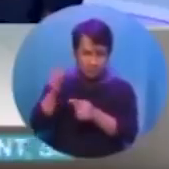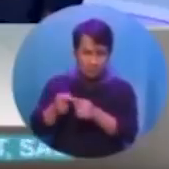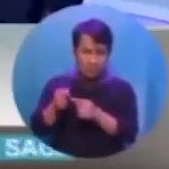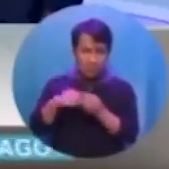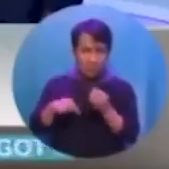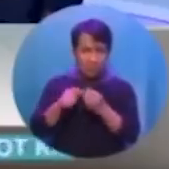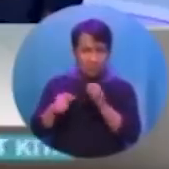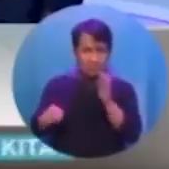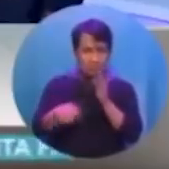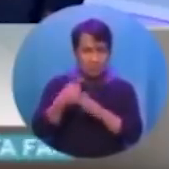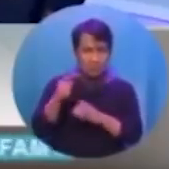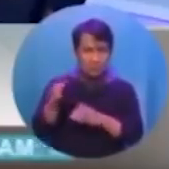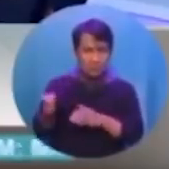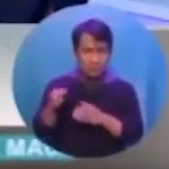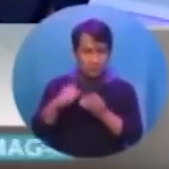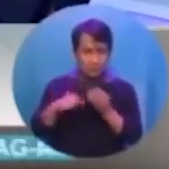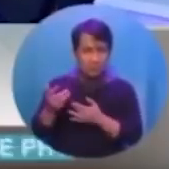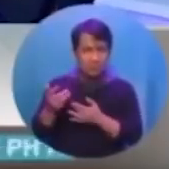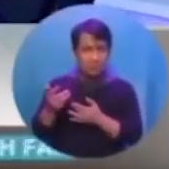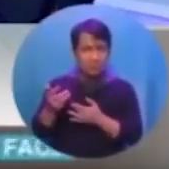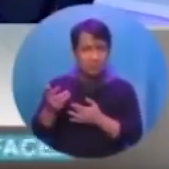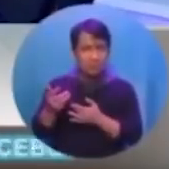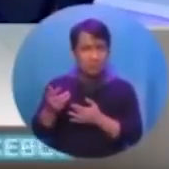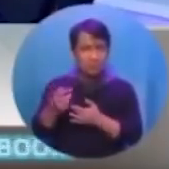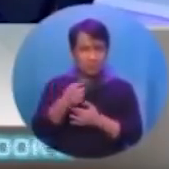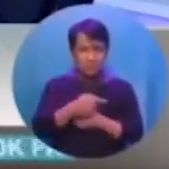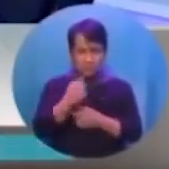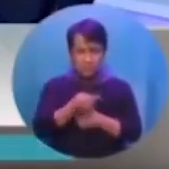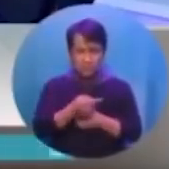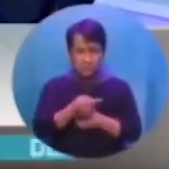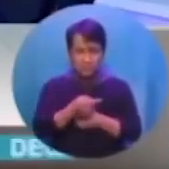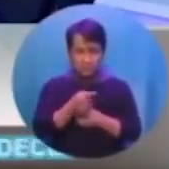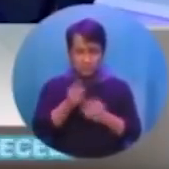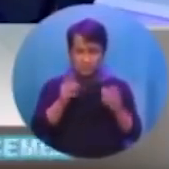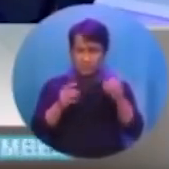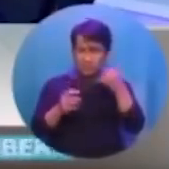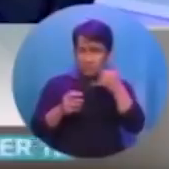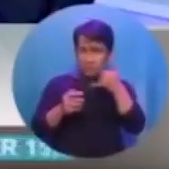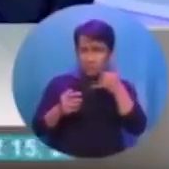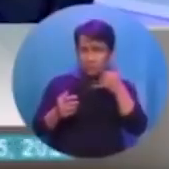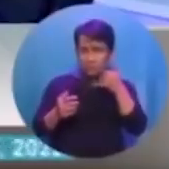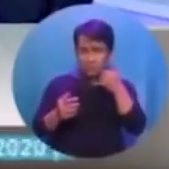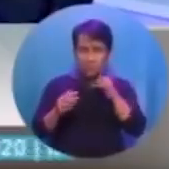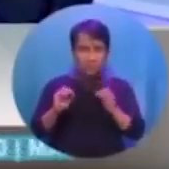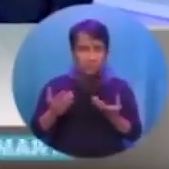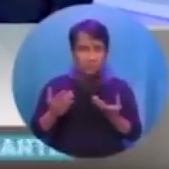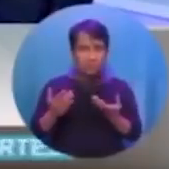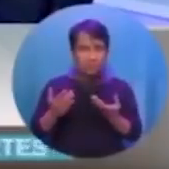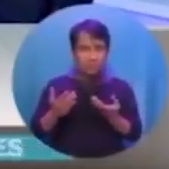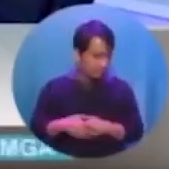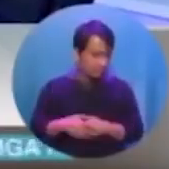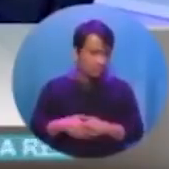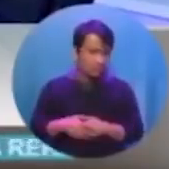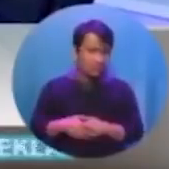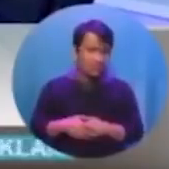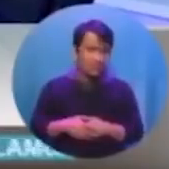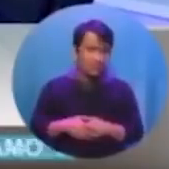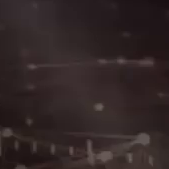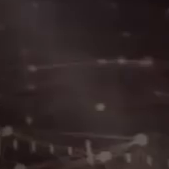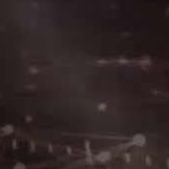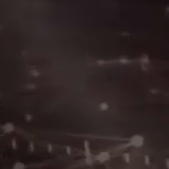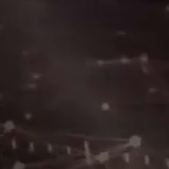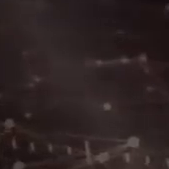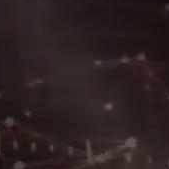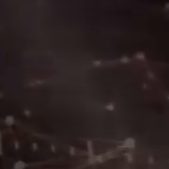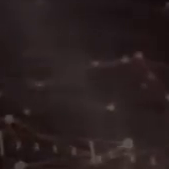At minsan ay ito ay inunfulta pero walang imit yung anak niya. Ah,